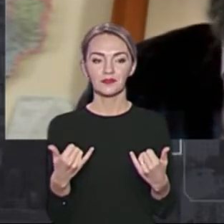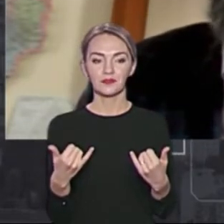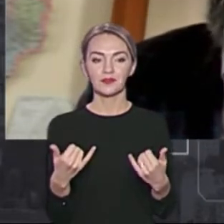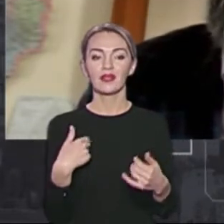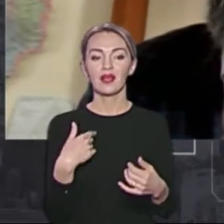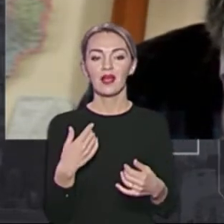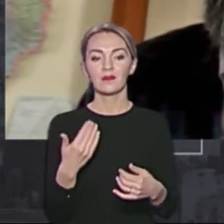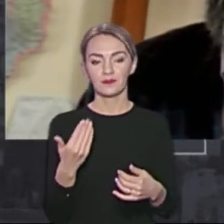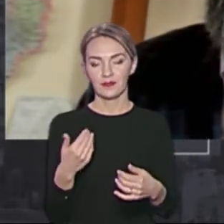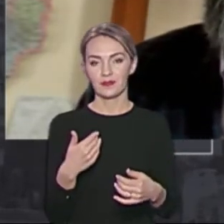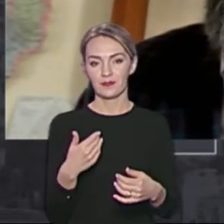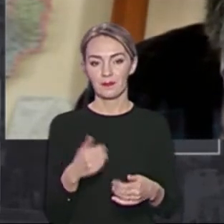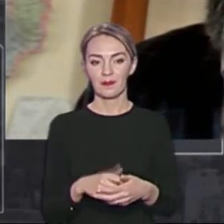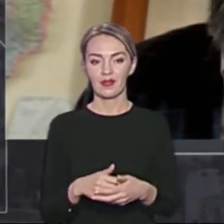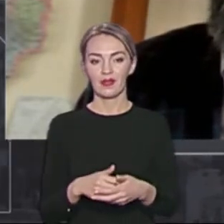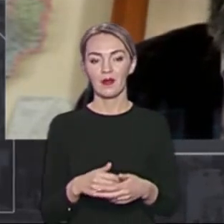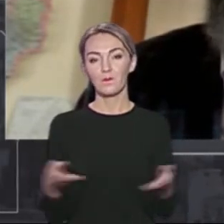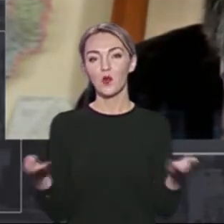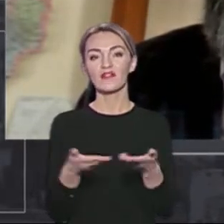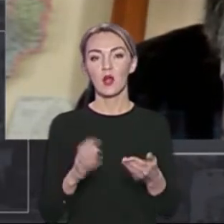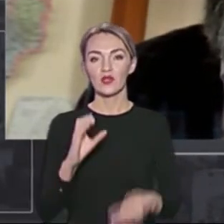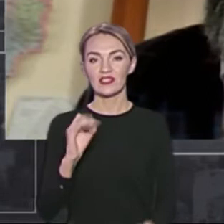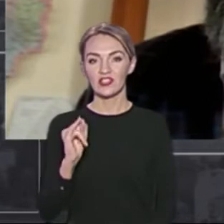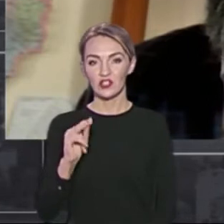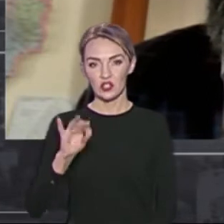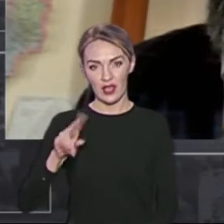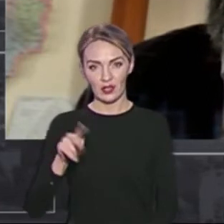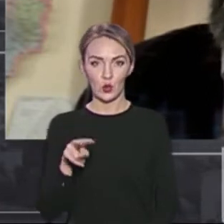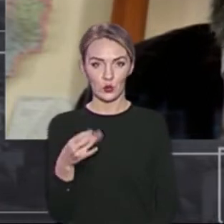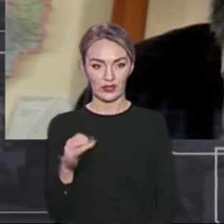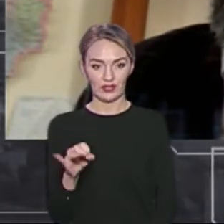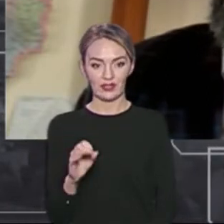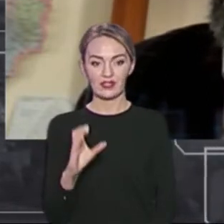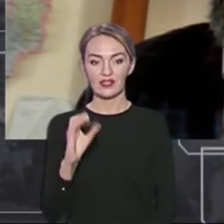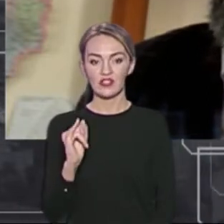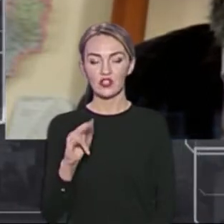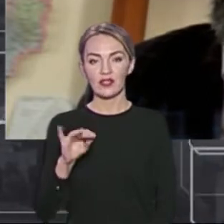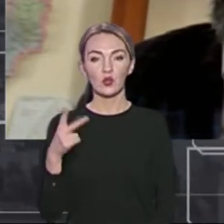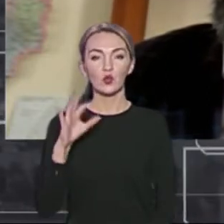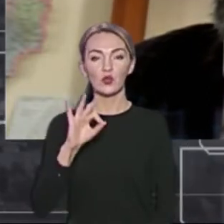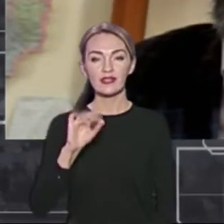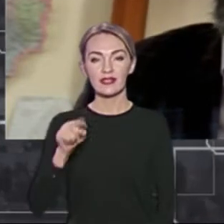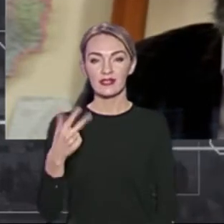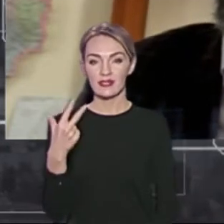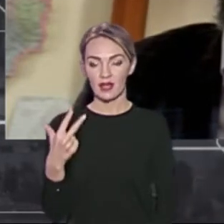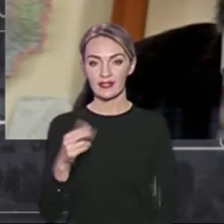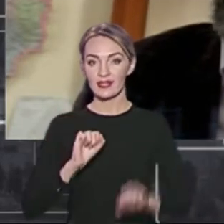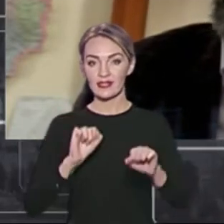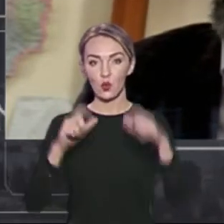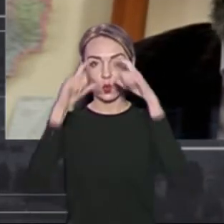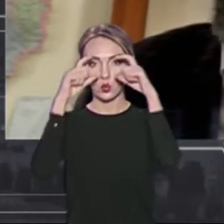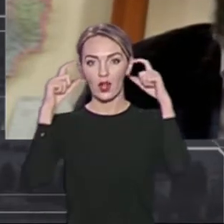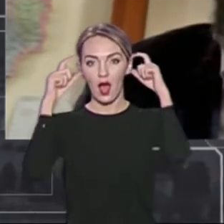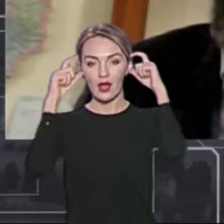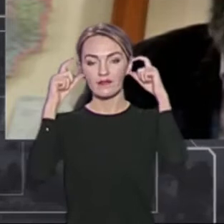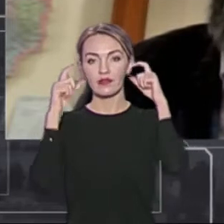а тепер, оперуючи вашими цифрами, я сказав вересень, порівняю січень і лютий. У січні 0,3 тонн захисних